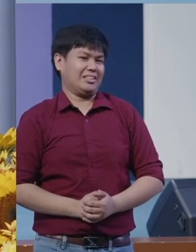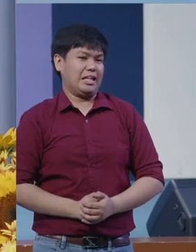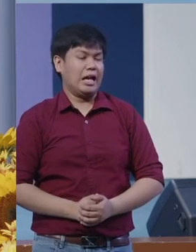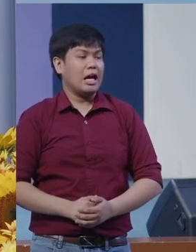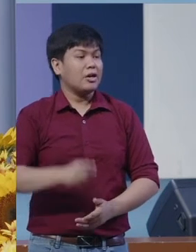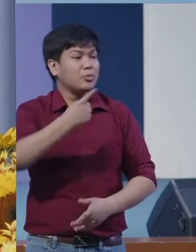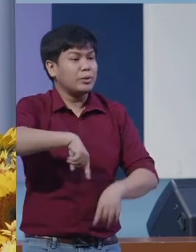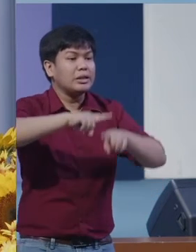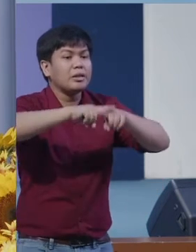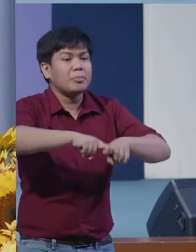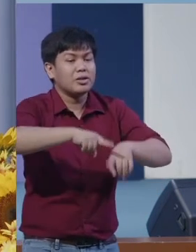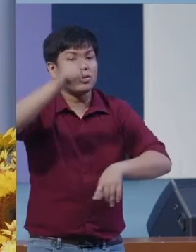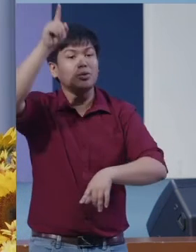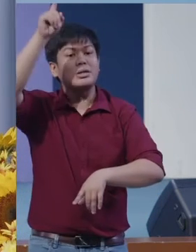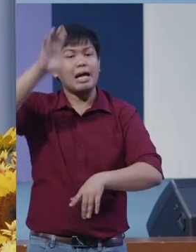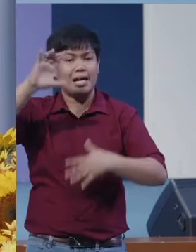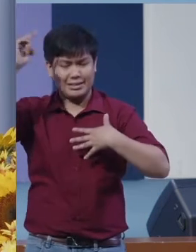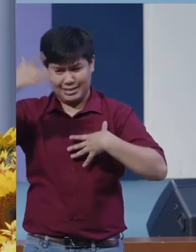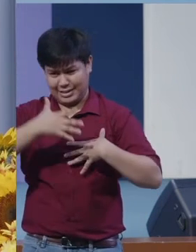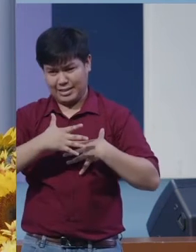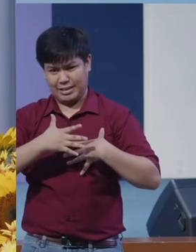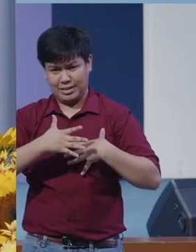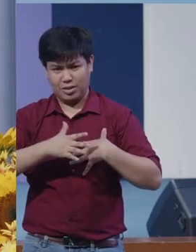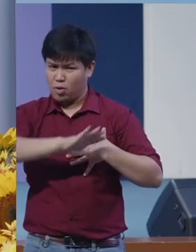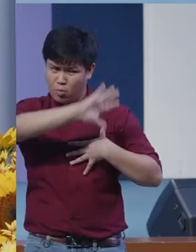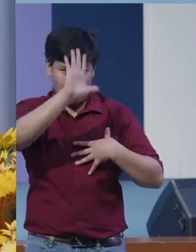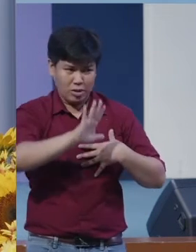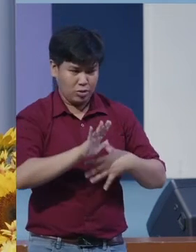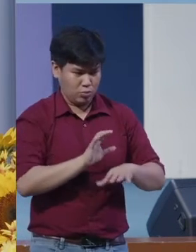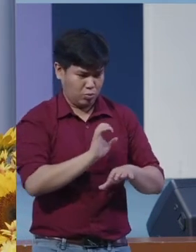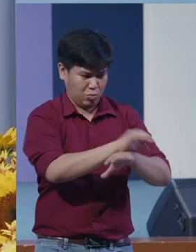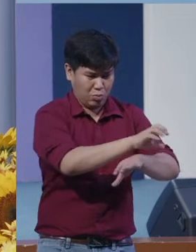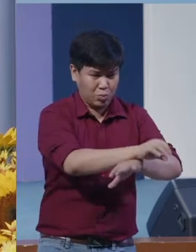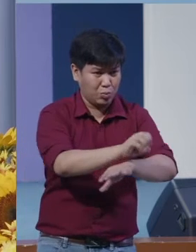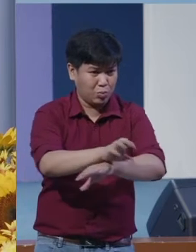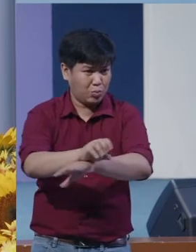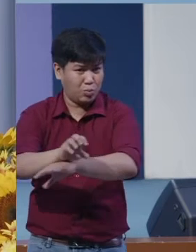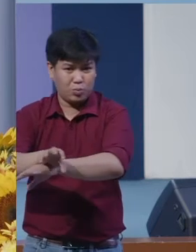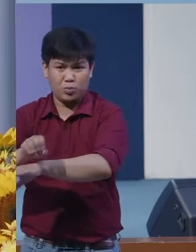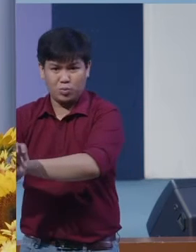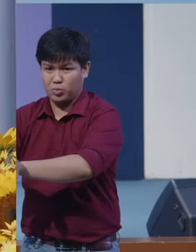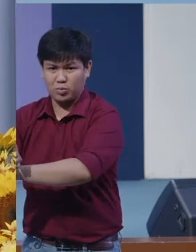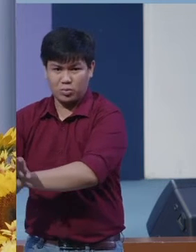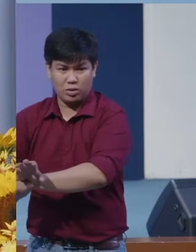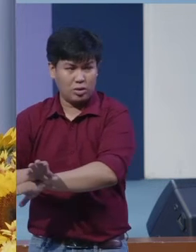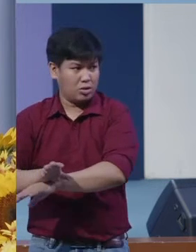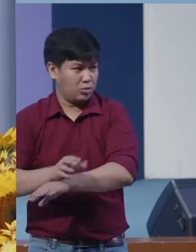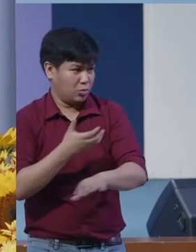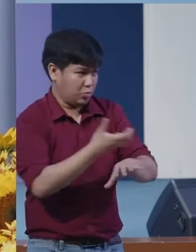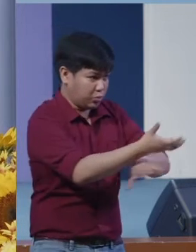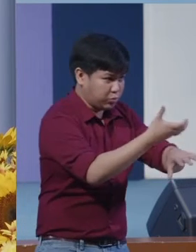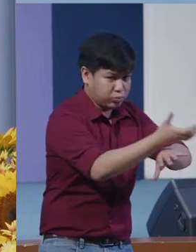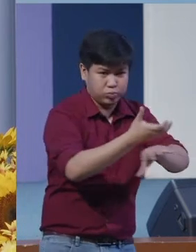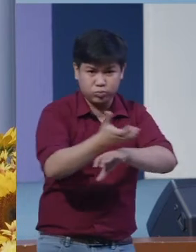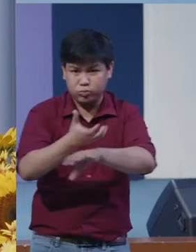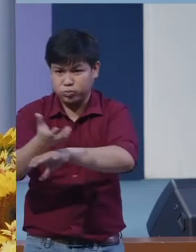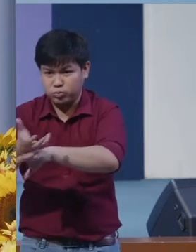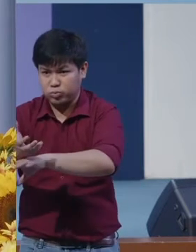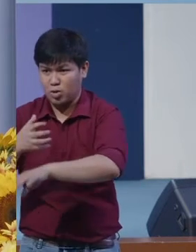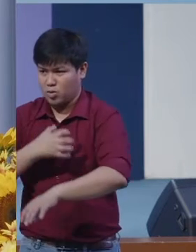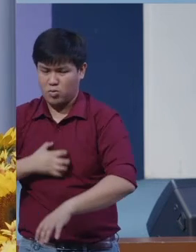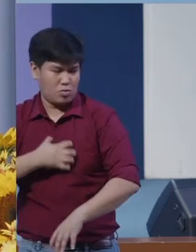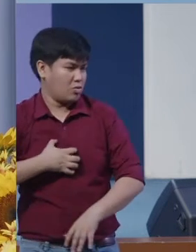At huwag tayo magsalita ng masama sa ating kapwa. Imbis na magbulong-bulungan laban sa isa't isa, tayo